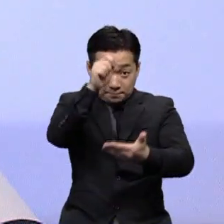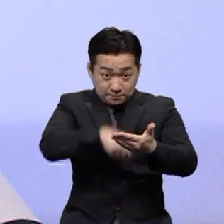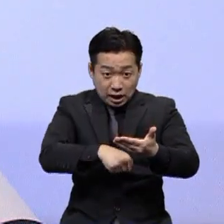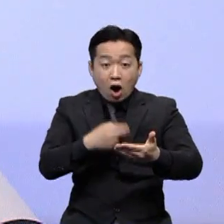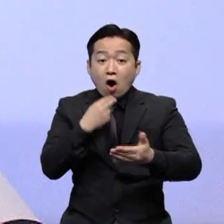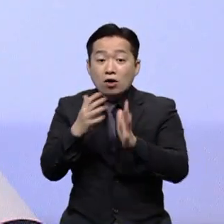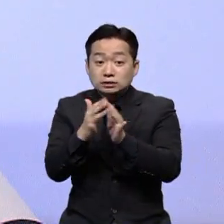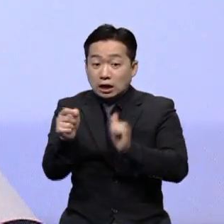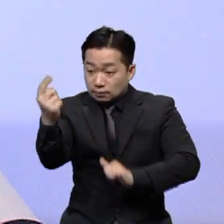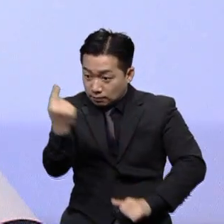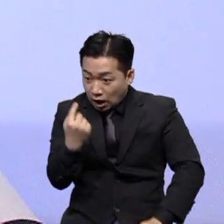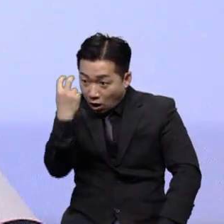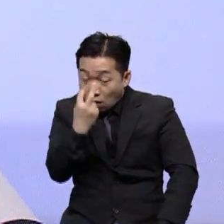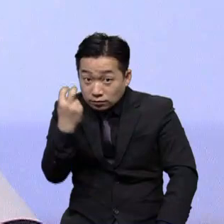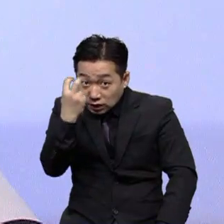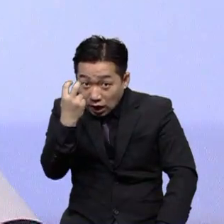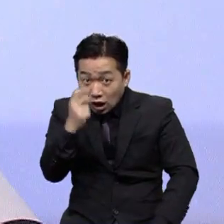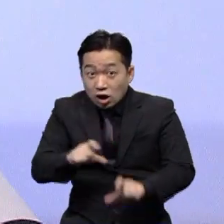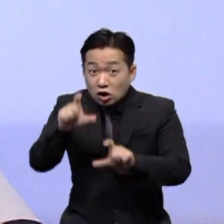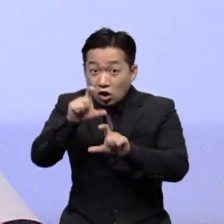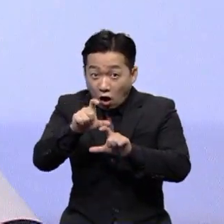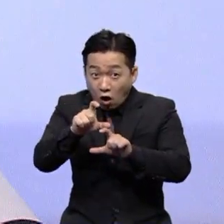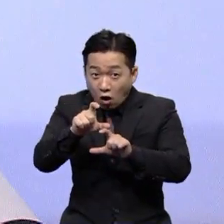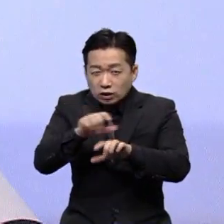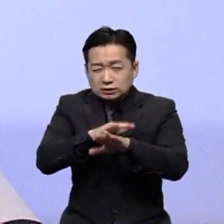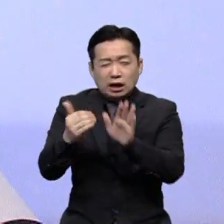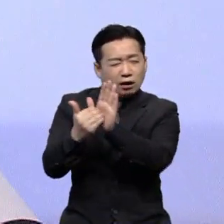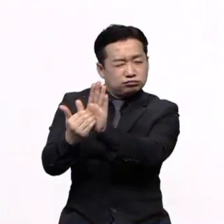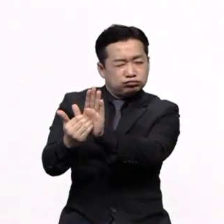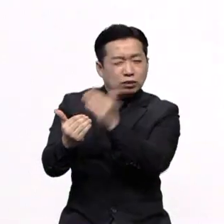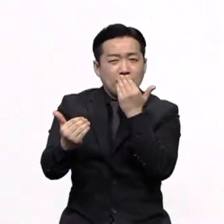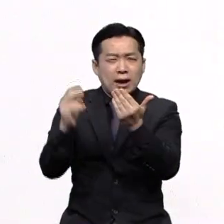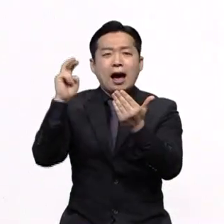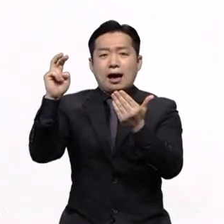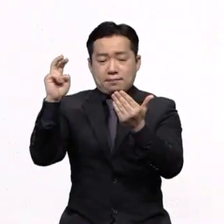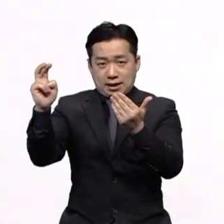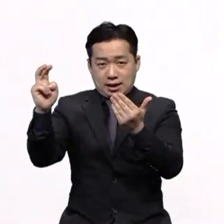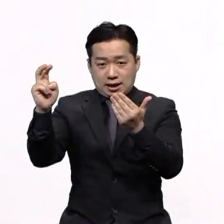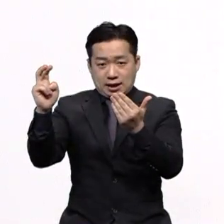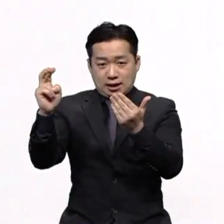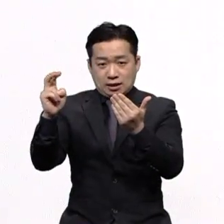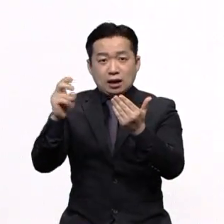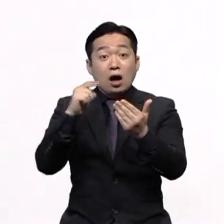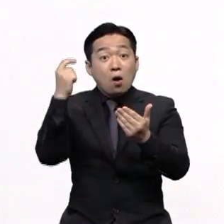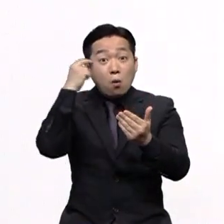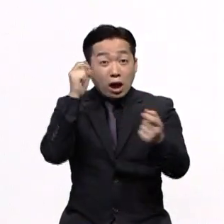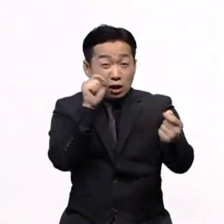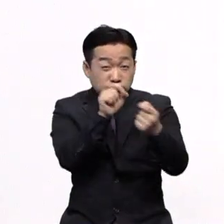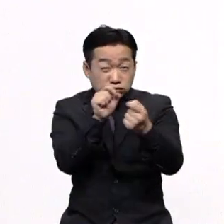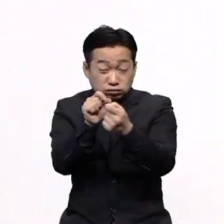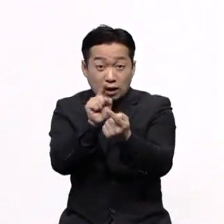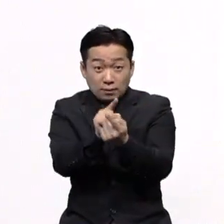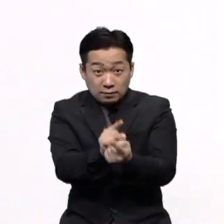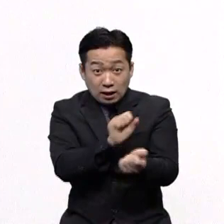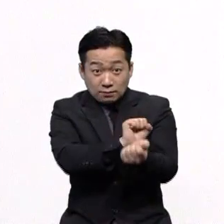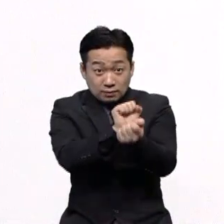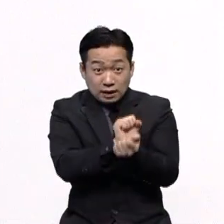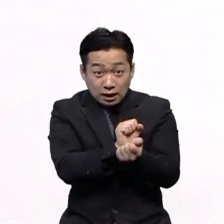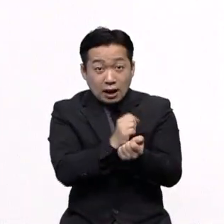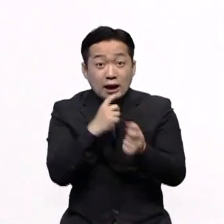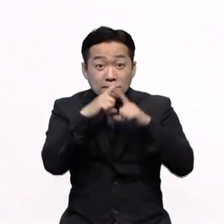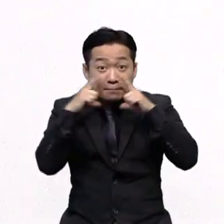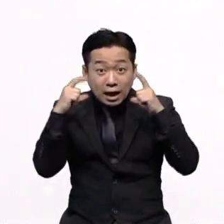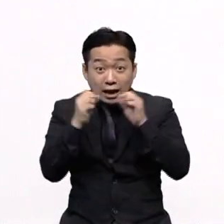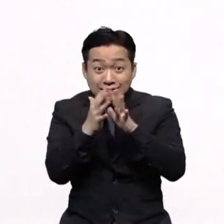없는 사람만 검사한다면 훨씬 효율적일 겁니다. 마치 밀접 접촉자를 분류할 때 마스크